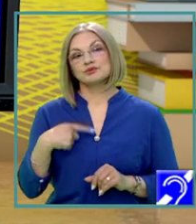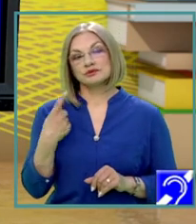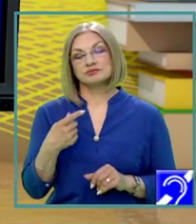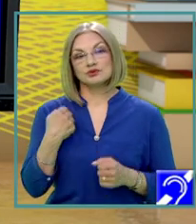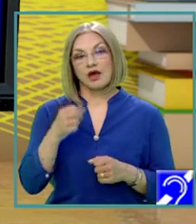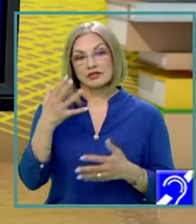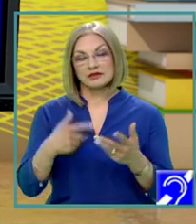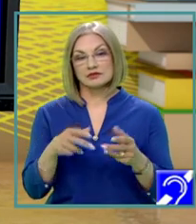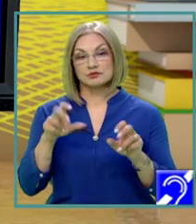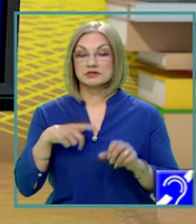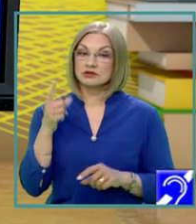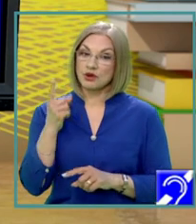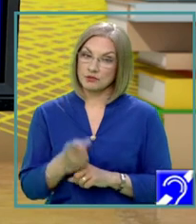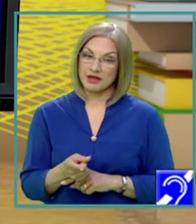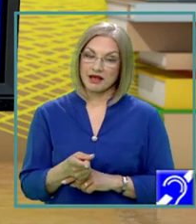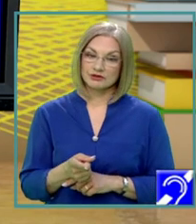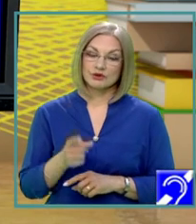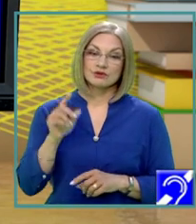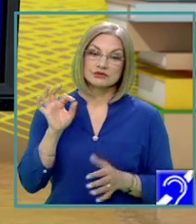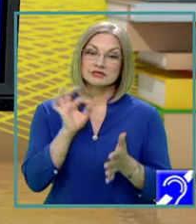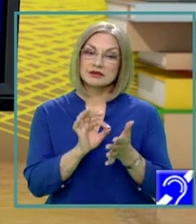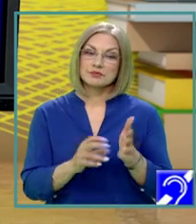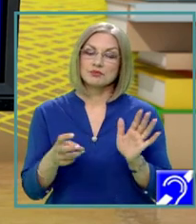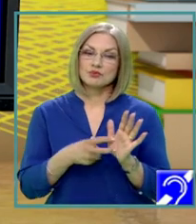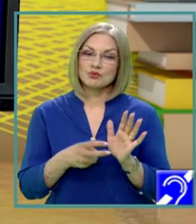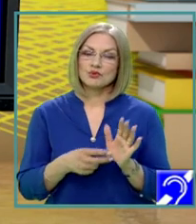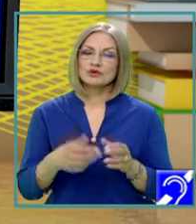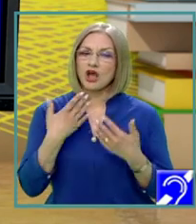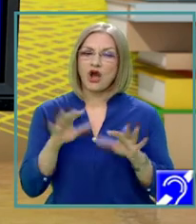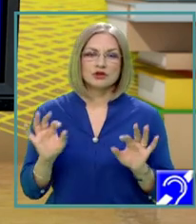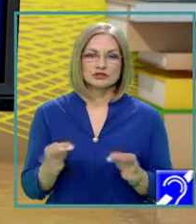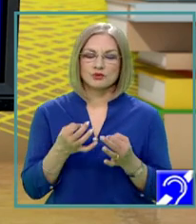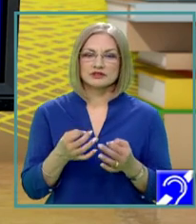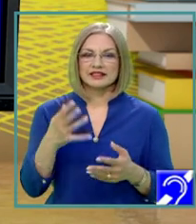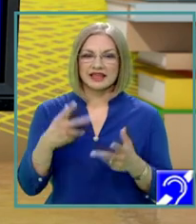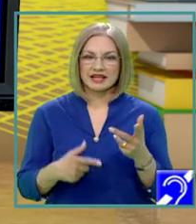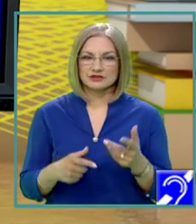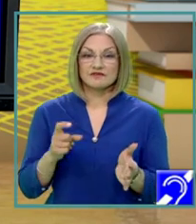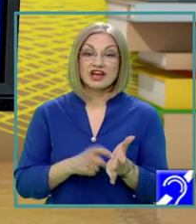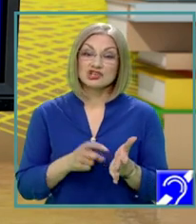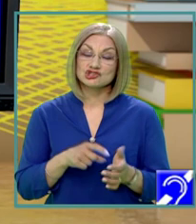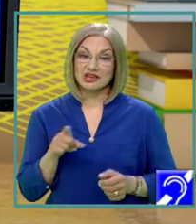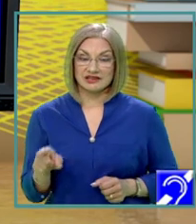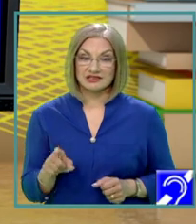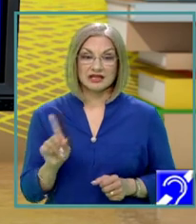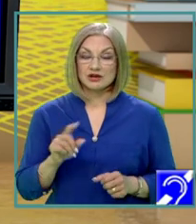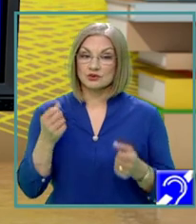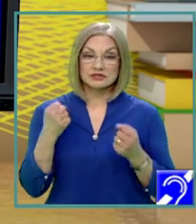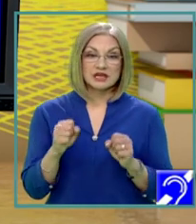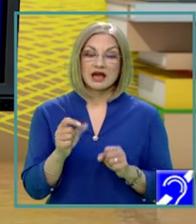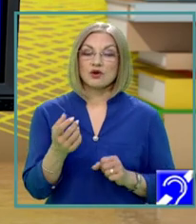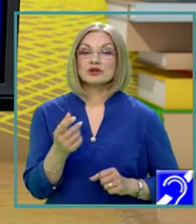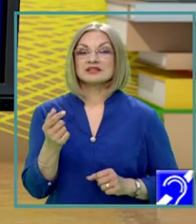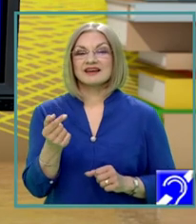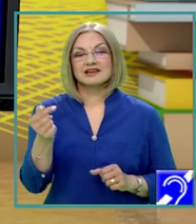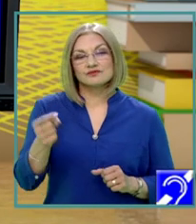obligatorii că se punctează orice modalitate de rezolvare corectă a cerințelor și că nu se acordă fracțiuni de punct